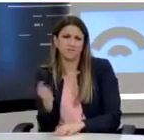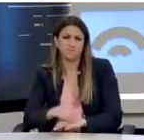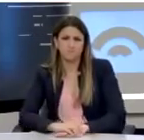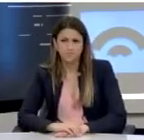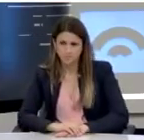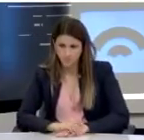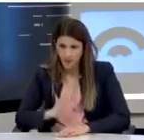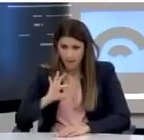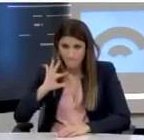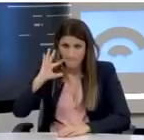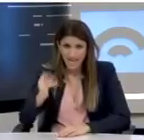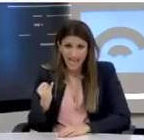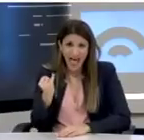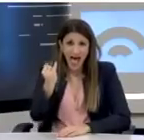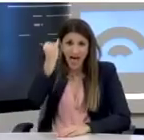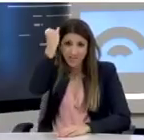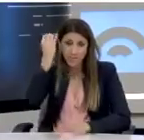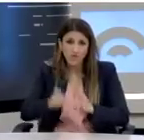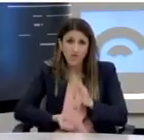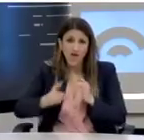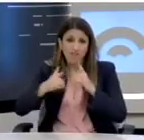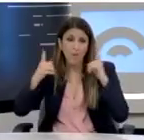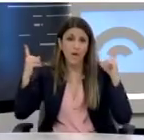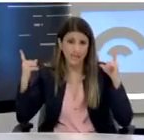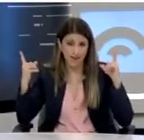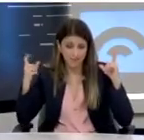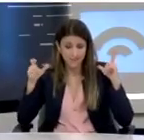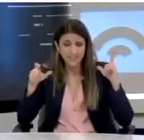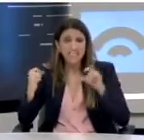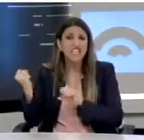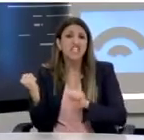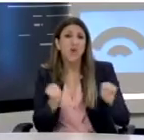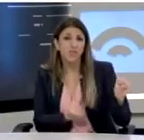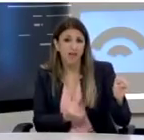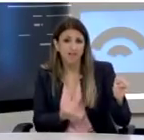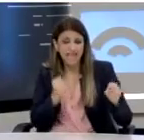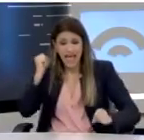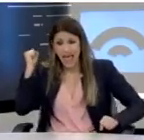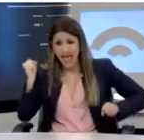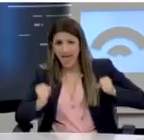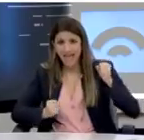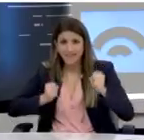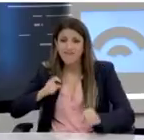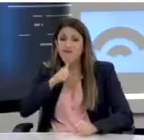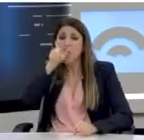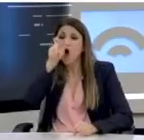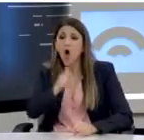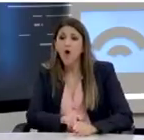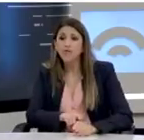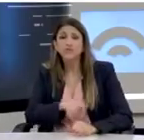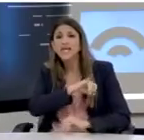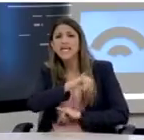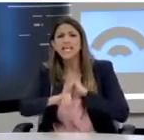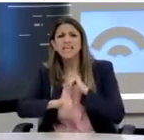Ακόμα και ο κύριος Γεωργιάδης έτρεχε να σβήσει το Μακεδονία από ένα site στο οποίο ο ίδιος